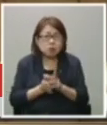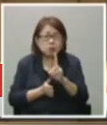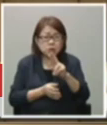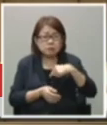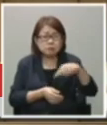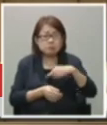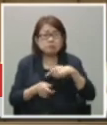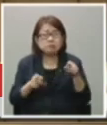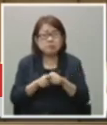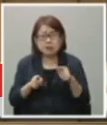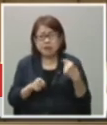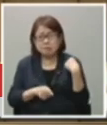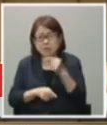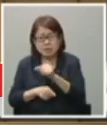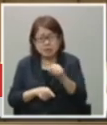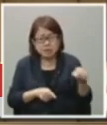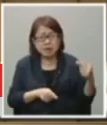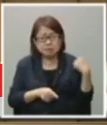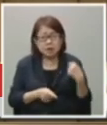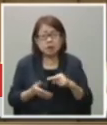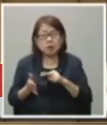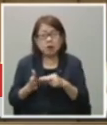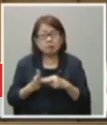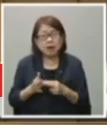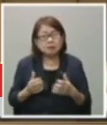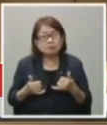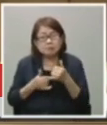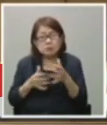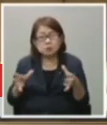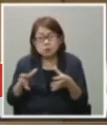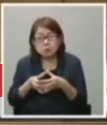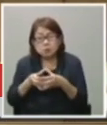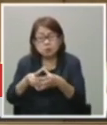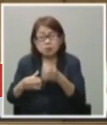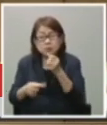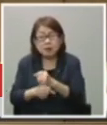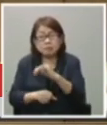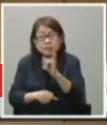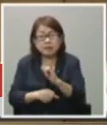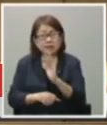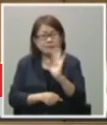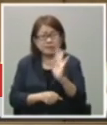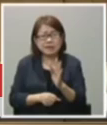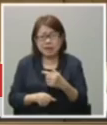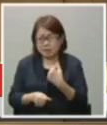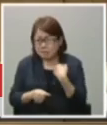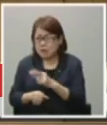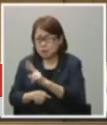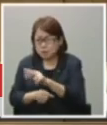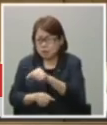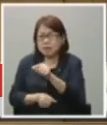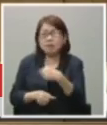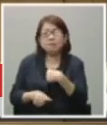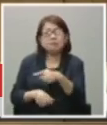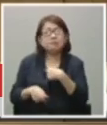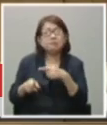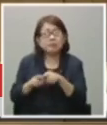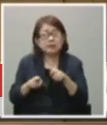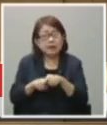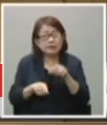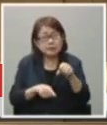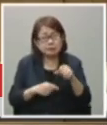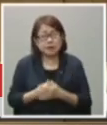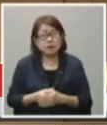นะเพราะนั้นการเป็นเพื่อนร่วมรุ่นหมายความว่าจะต้องไปร่วมกันทำความไม่ดีขึ้นมาเพราะนั้นทุกคนก็มีร่วมรุ่นท่านก็เป็นใช่ไหมเพราะนั้นถ้าอย่